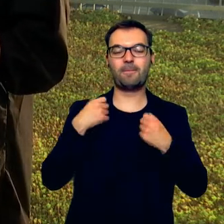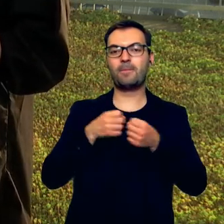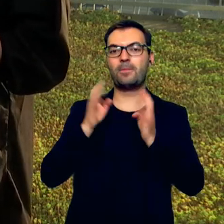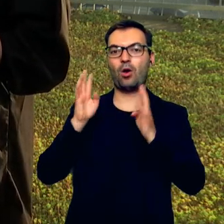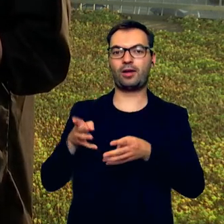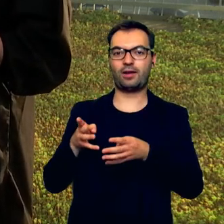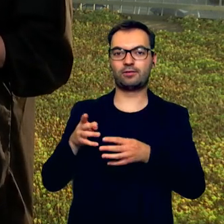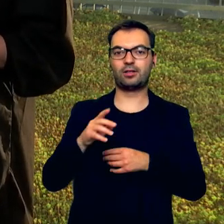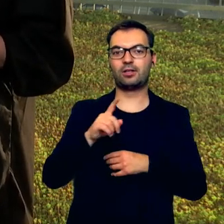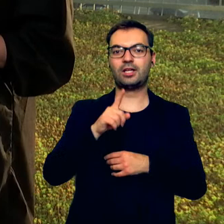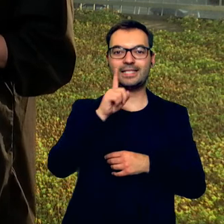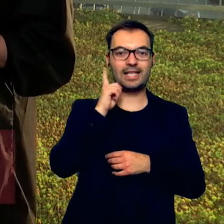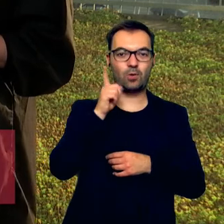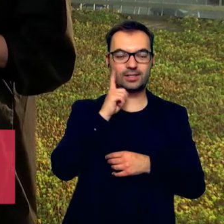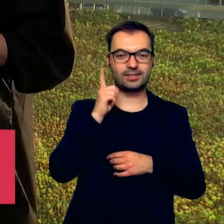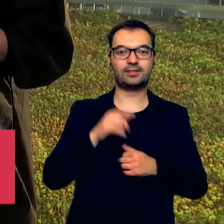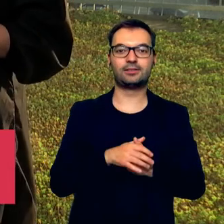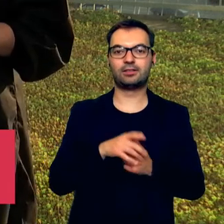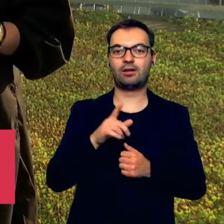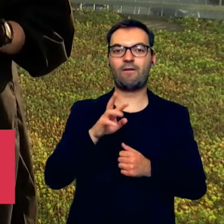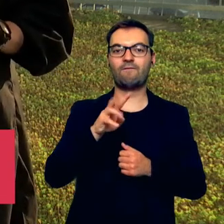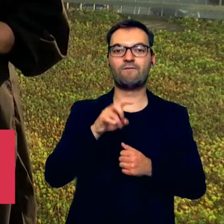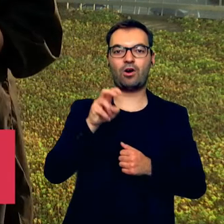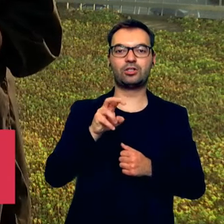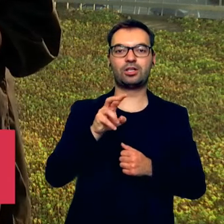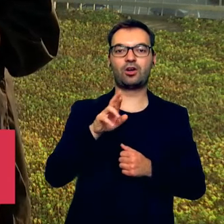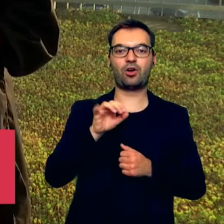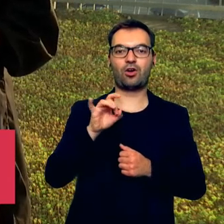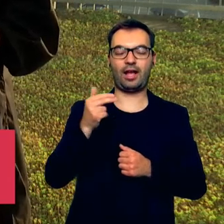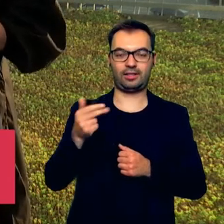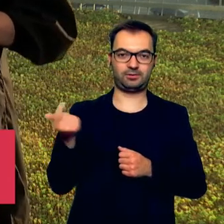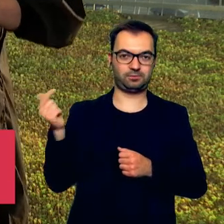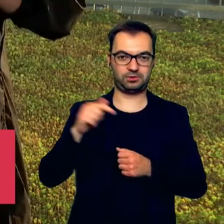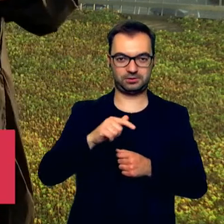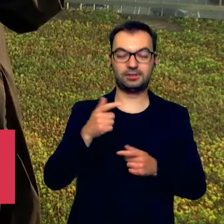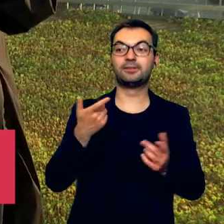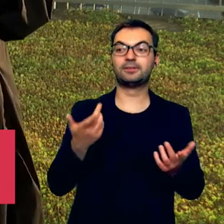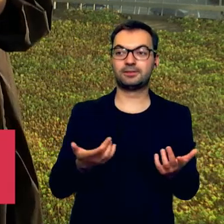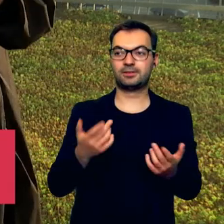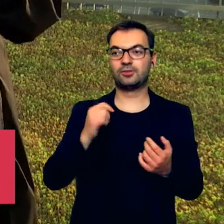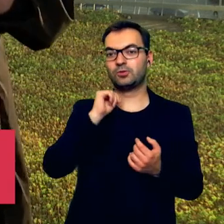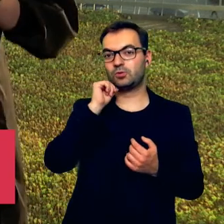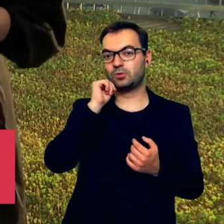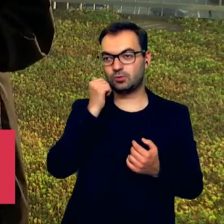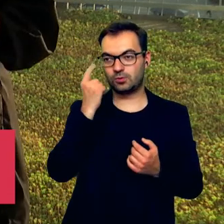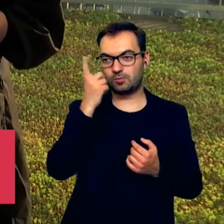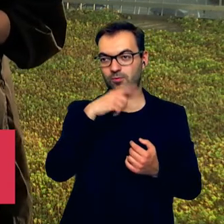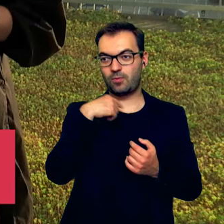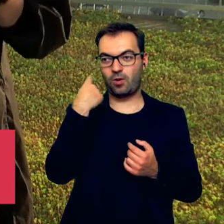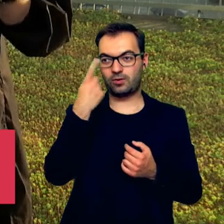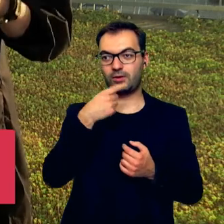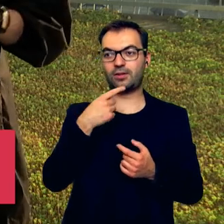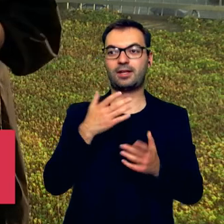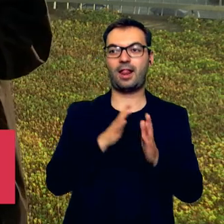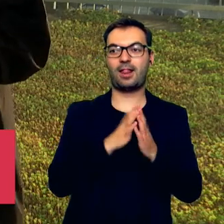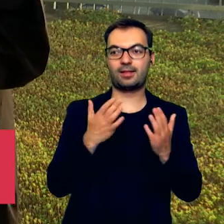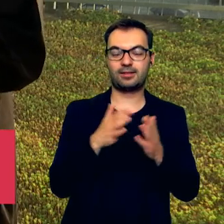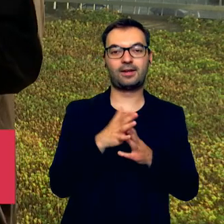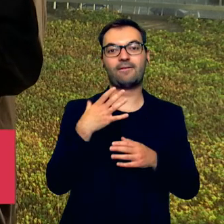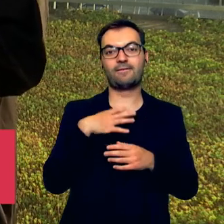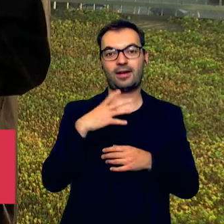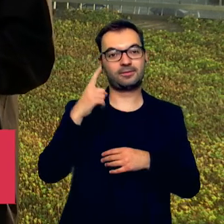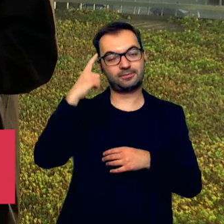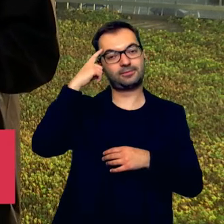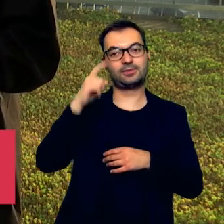biografii Wołodymyra Żeleńskiego. Wojciech Rogacin zagości na targach książki Empiku. Skoro już jutrzejsza pogoda książkowa i literacka, to